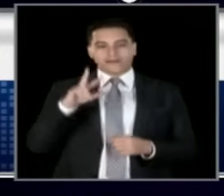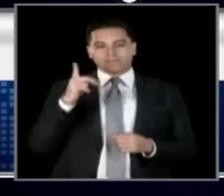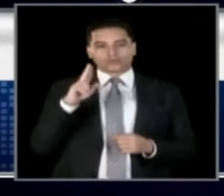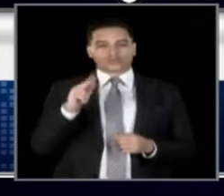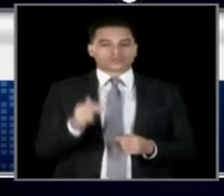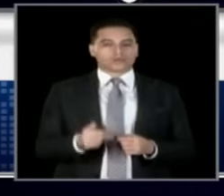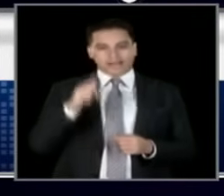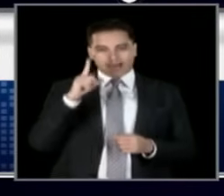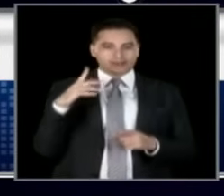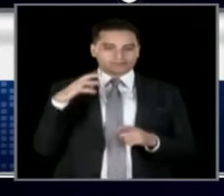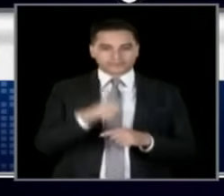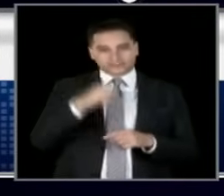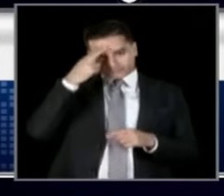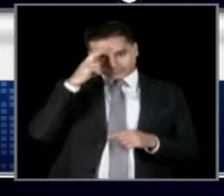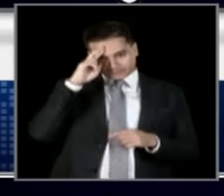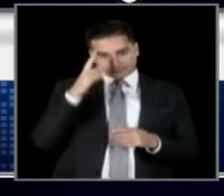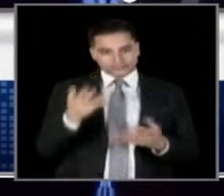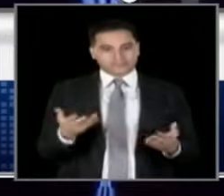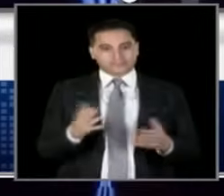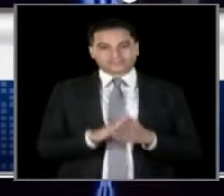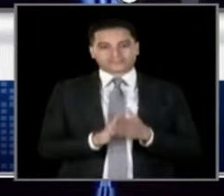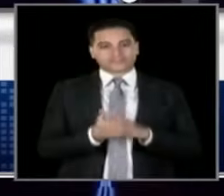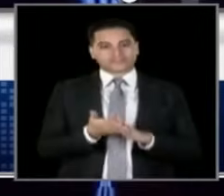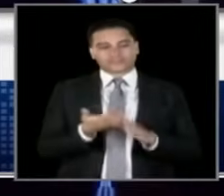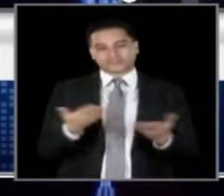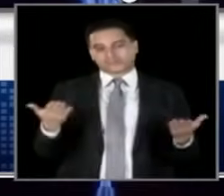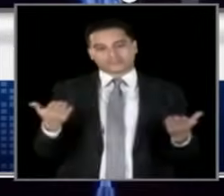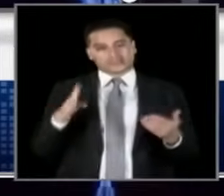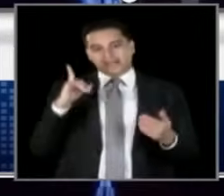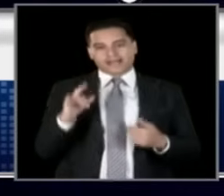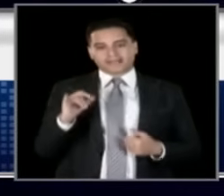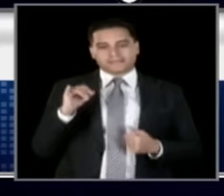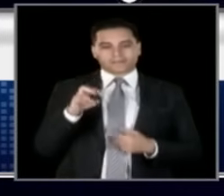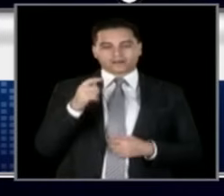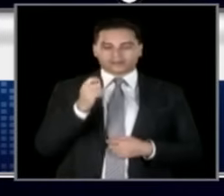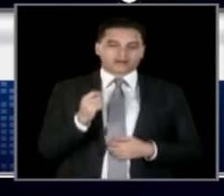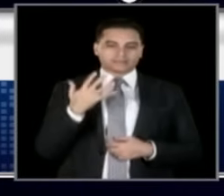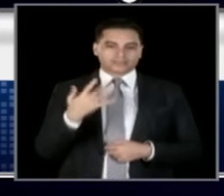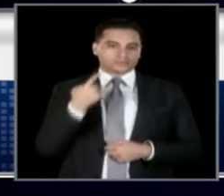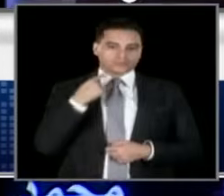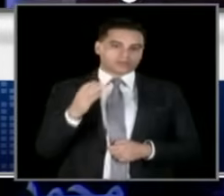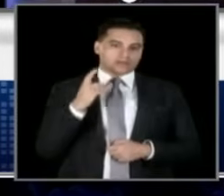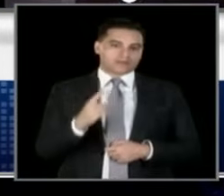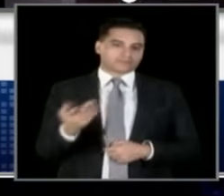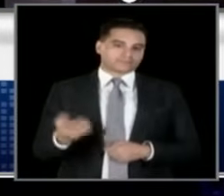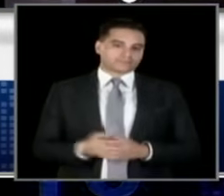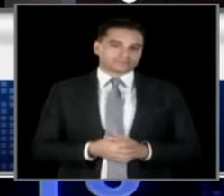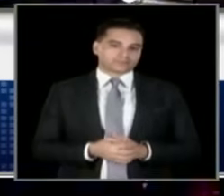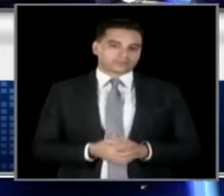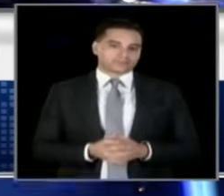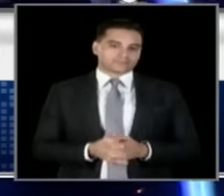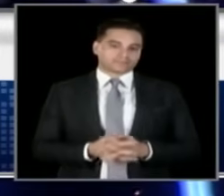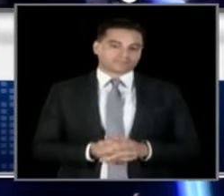مين سنة 91؟ مفيش. كريمة ناقص 5 نقط. إجابة